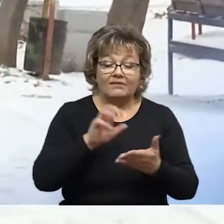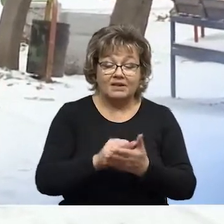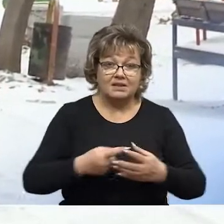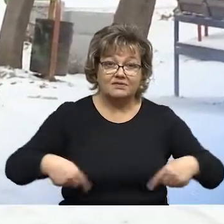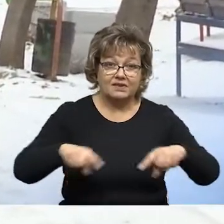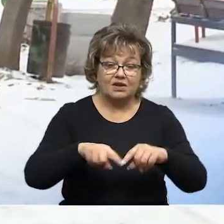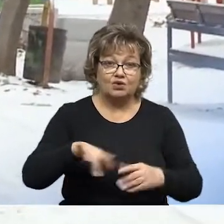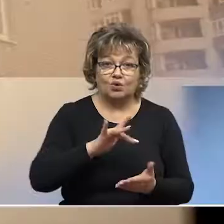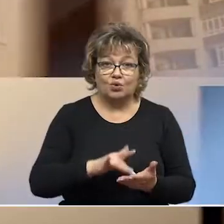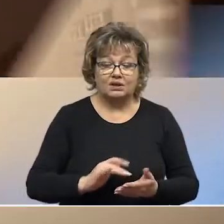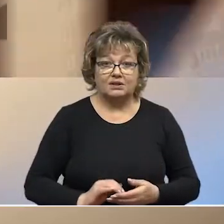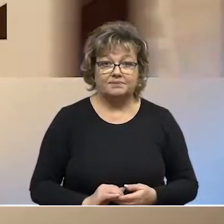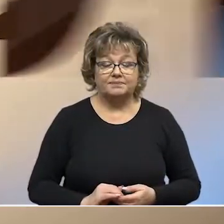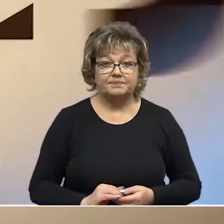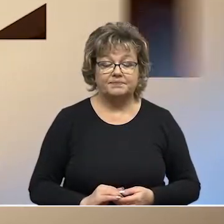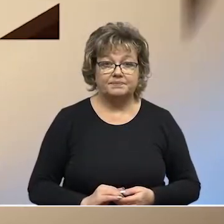города.